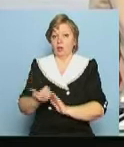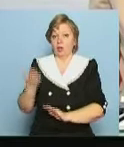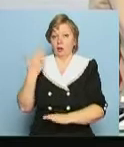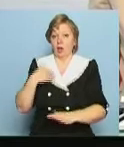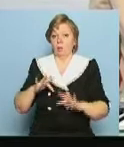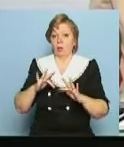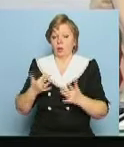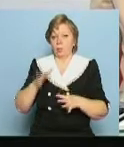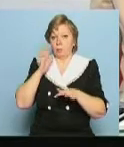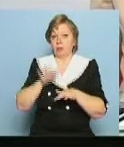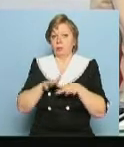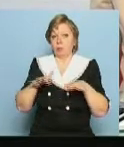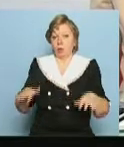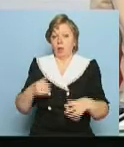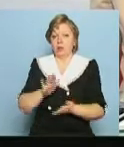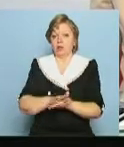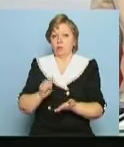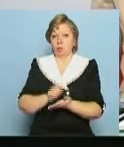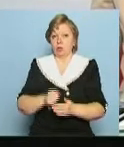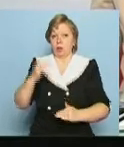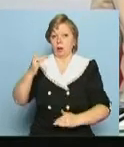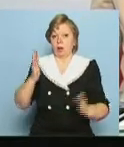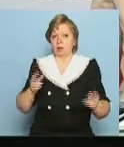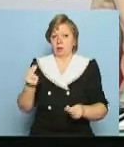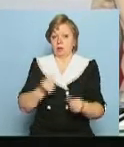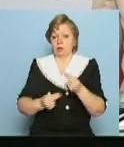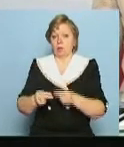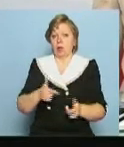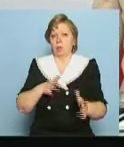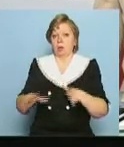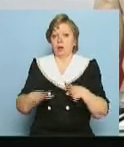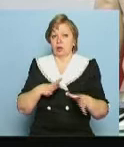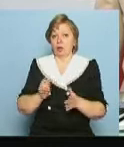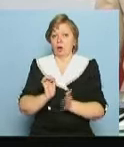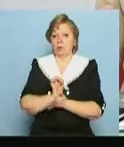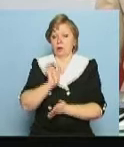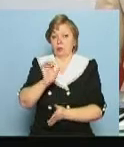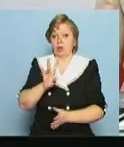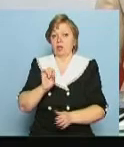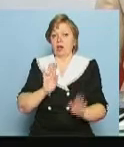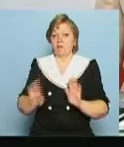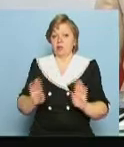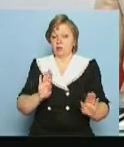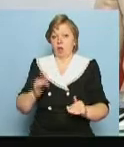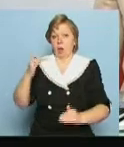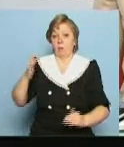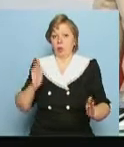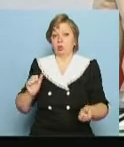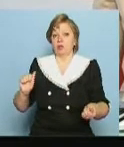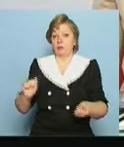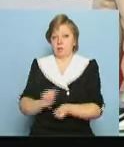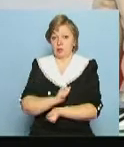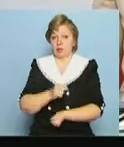произошел потоп, испортивший часть картин, приготовленных к отправке на эту крупную выставку. Сегодня полотна уже высохли и стали ясны